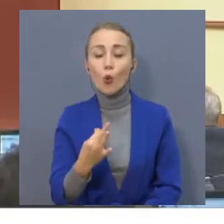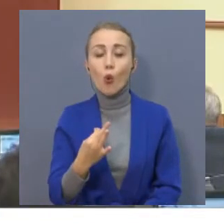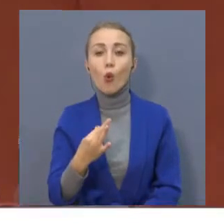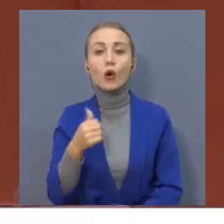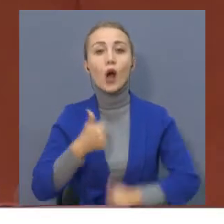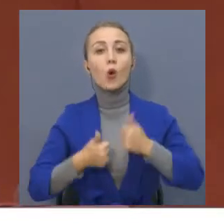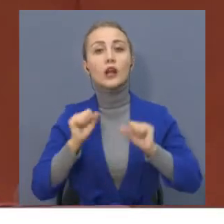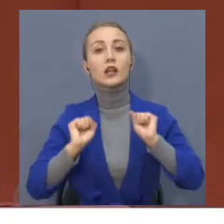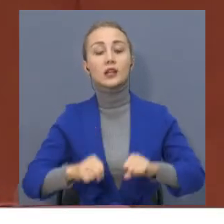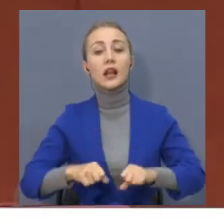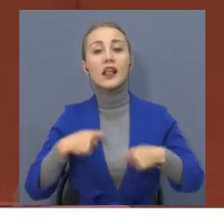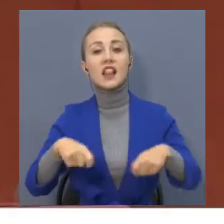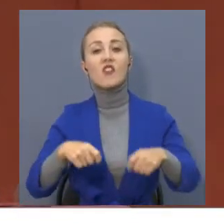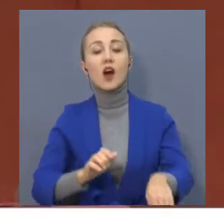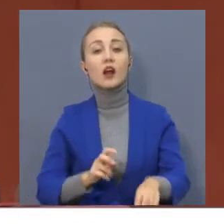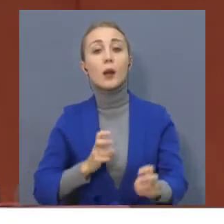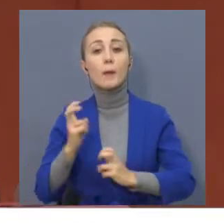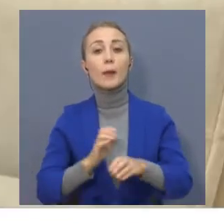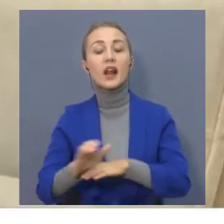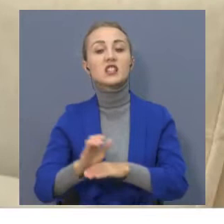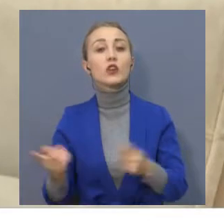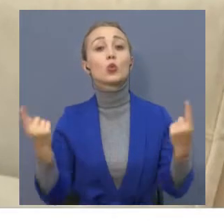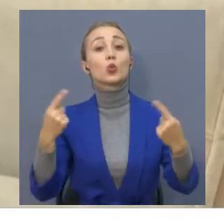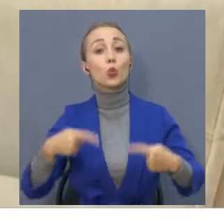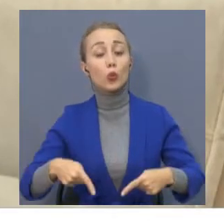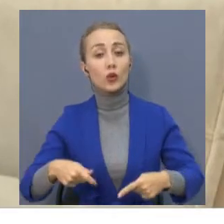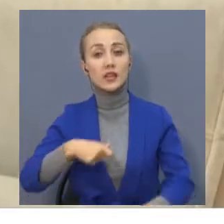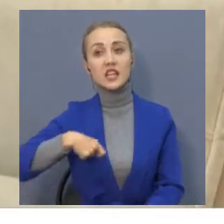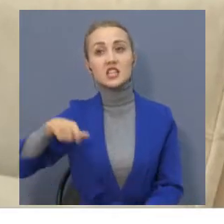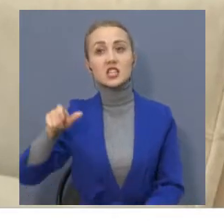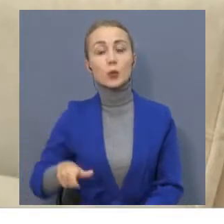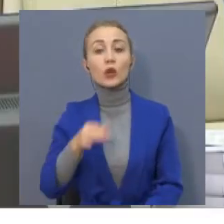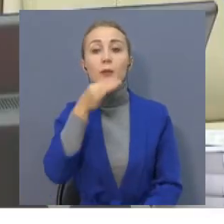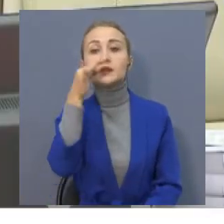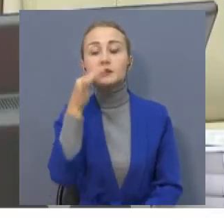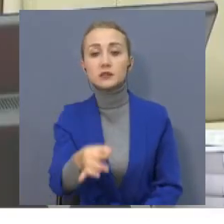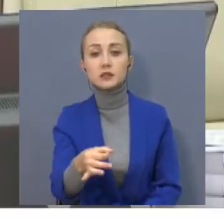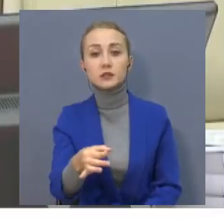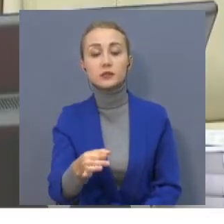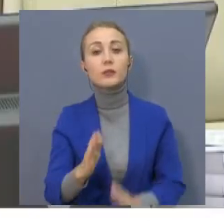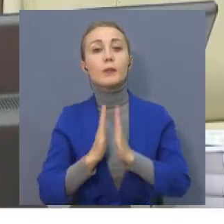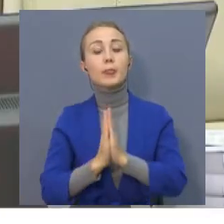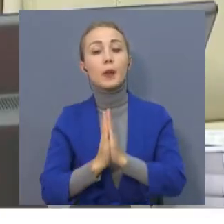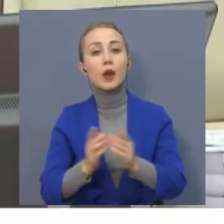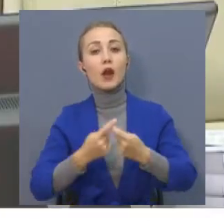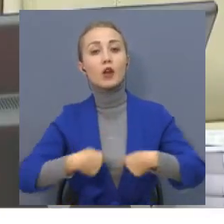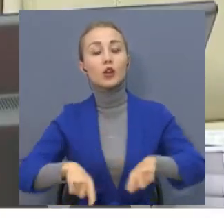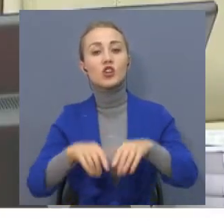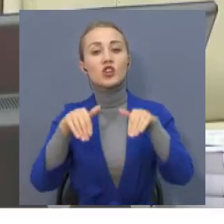тым төмендеп кеткен. Мәжіліс депутаты құзырлы органдарда мәселені қолға алып, жуық арада шешімін табуды сұрады.